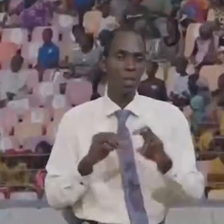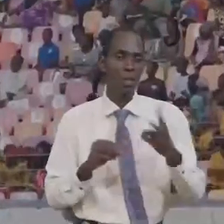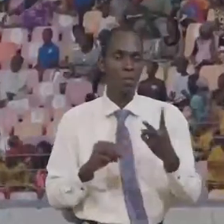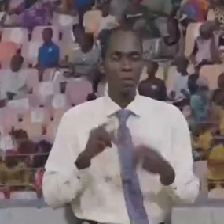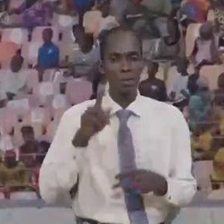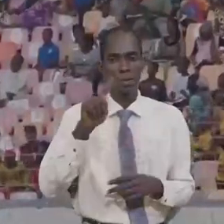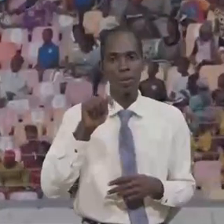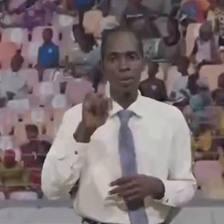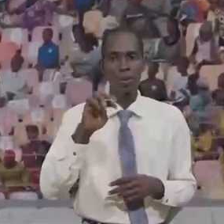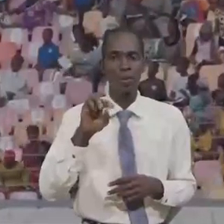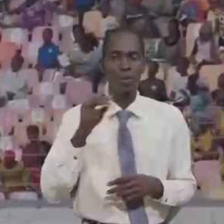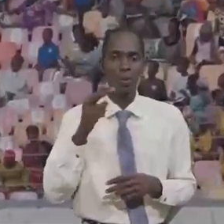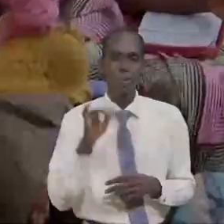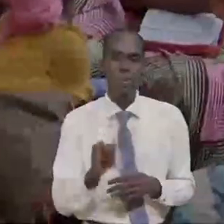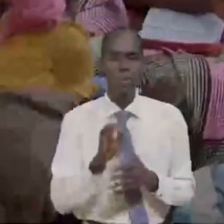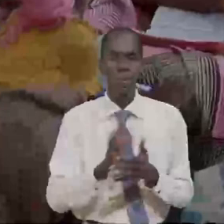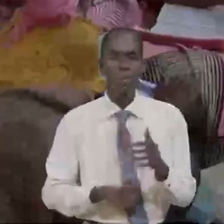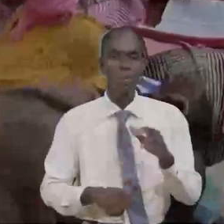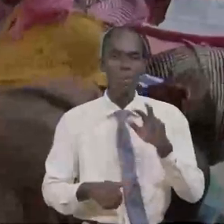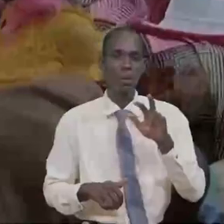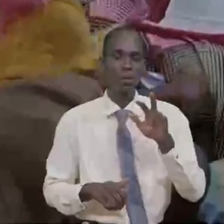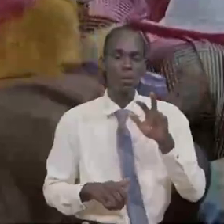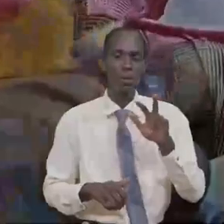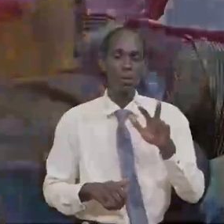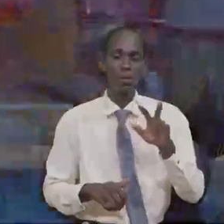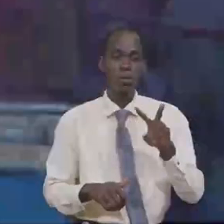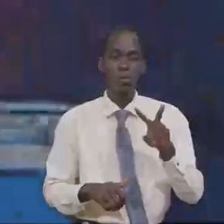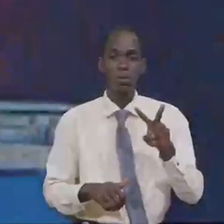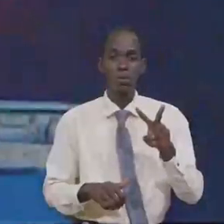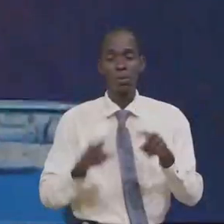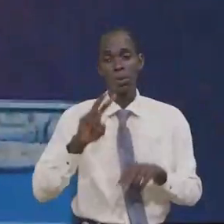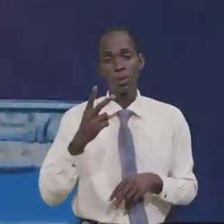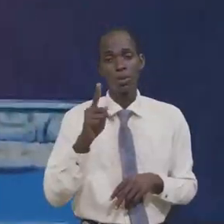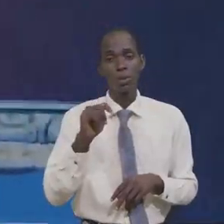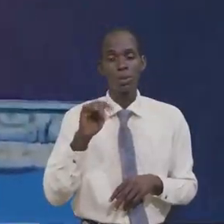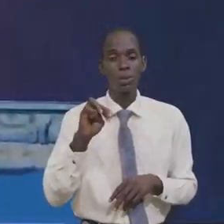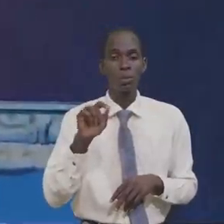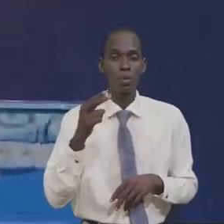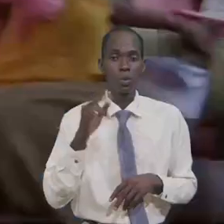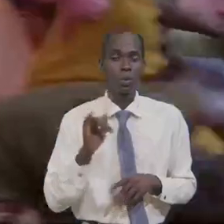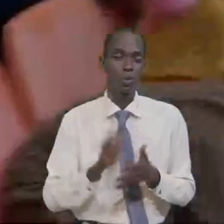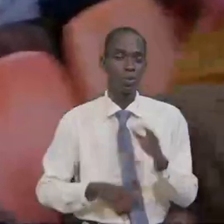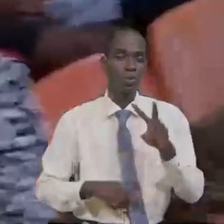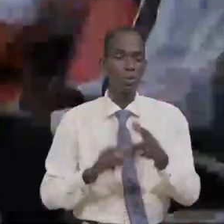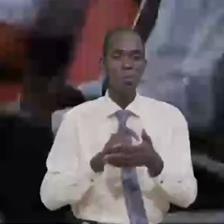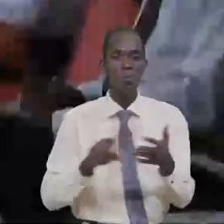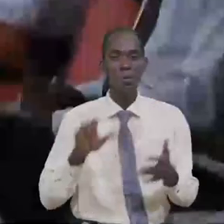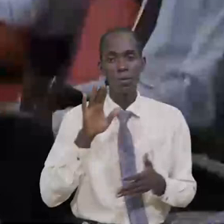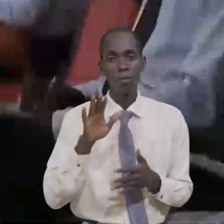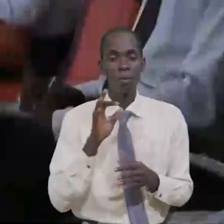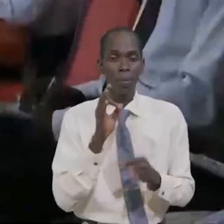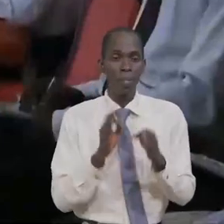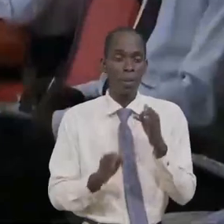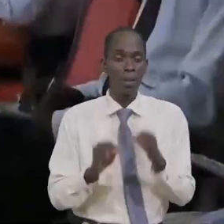au chapitre 2 verset 5 2 Timothée de verset 5 2 Timothée